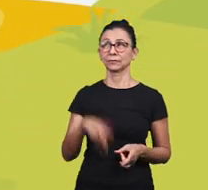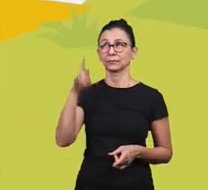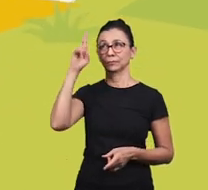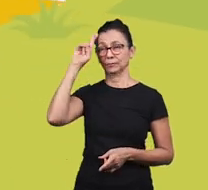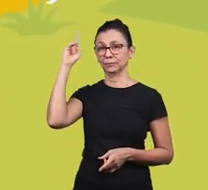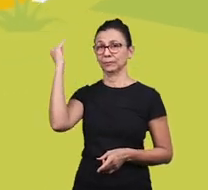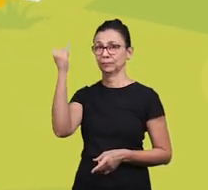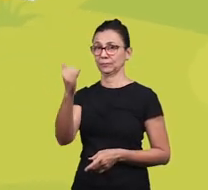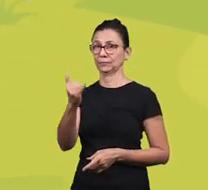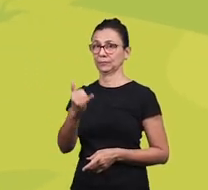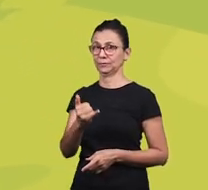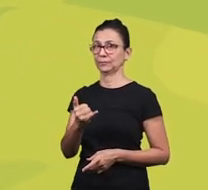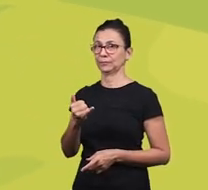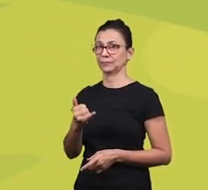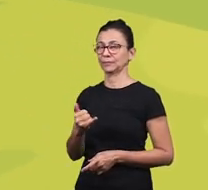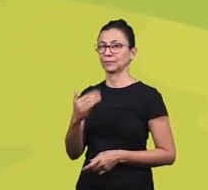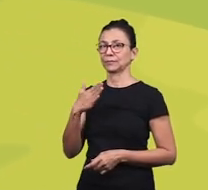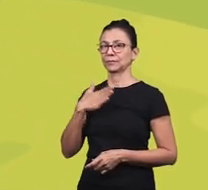Andai na